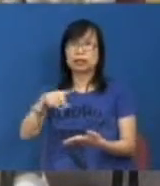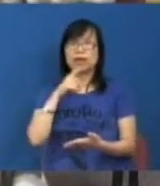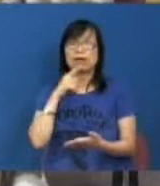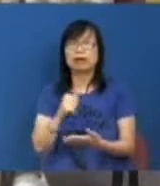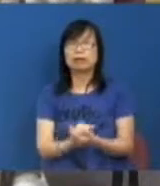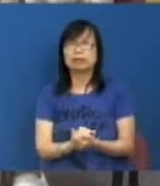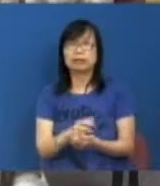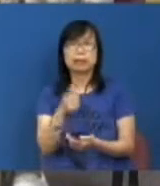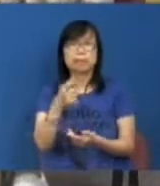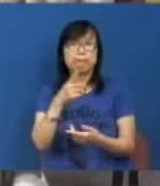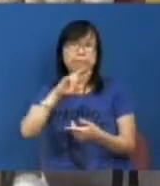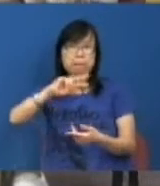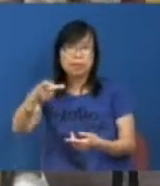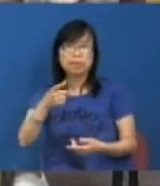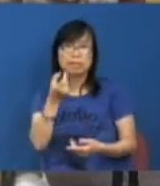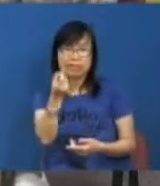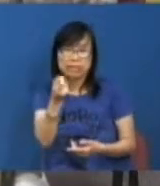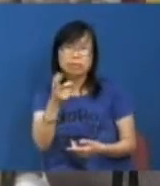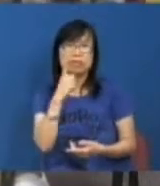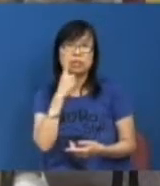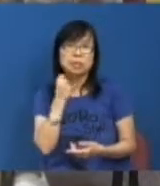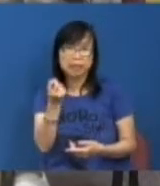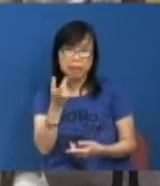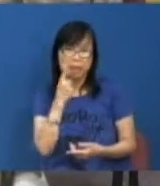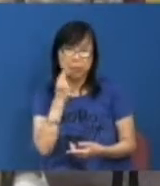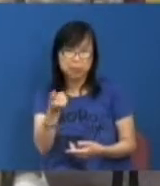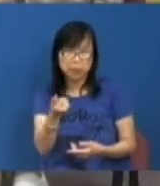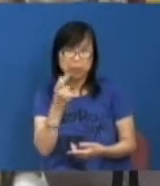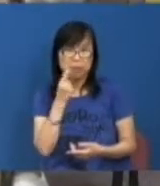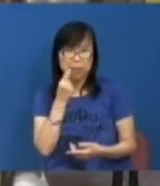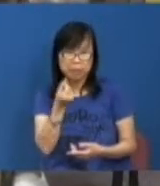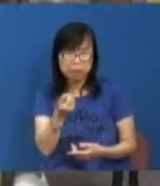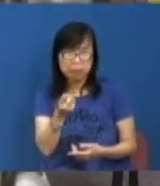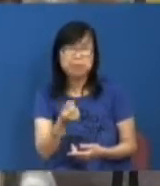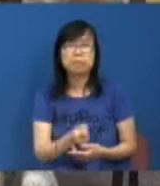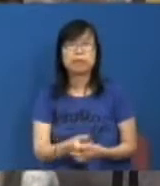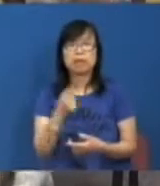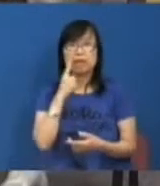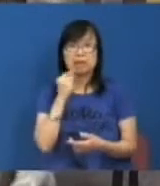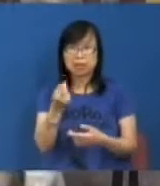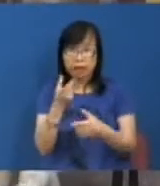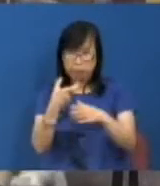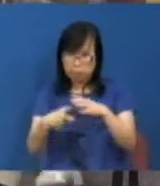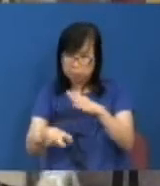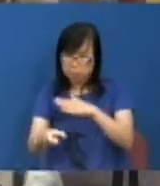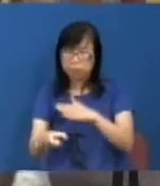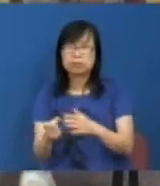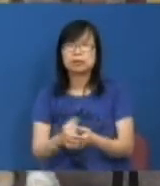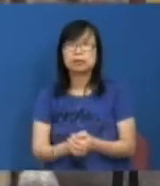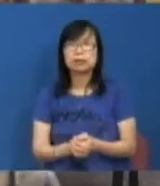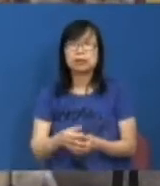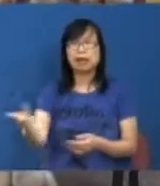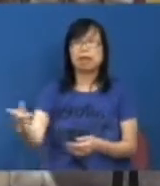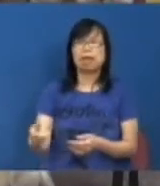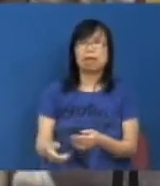啦，係嘛？嗱，呢個問題就會自然衍生㗎啦。即係你自己唔去管啦。嗱，我費事啦，因為我越